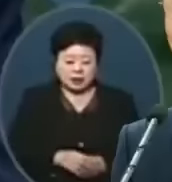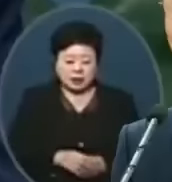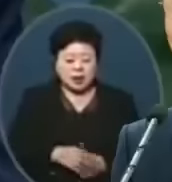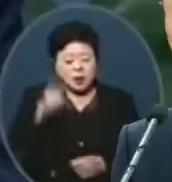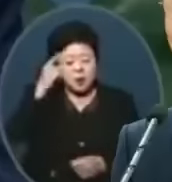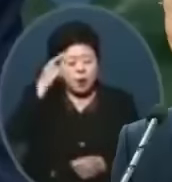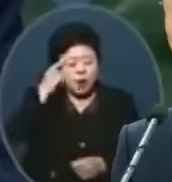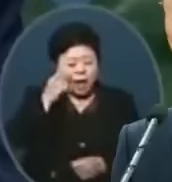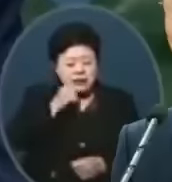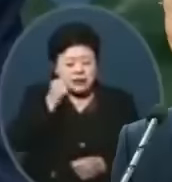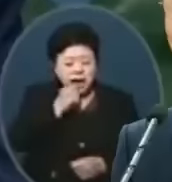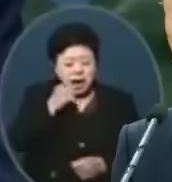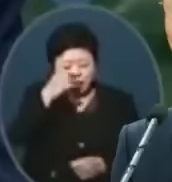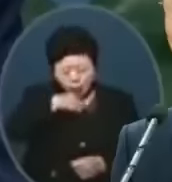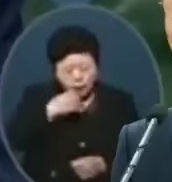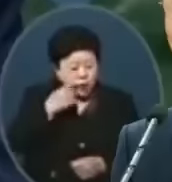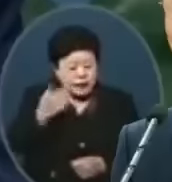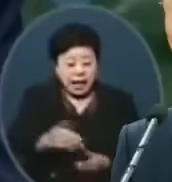어찌하여 선악과를 먹었느냐,